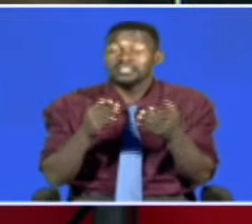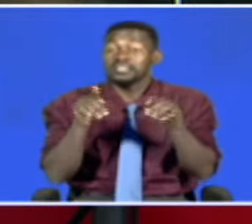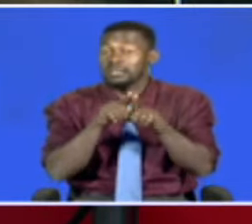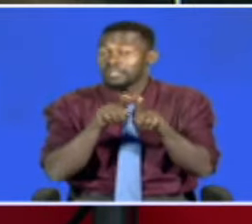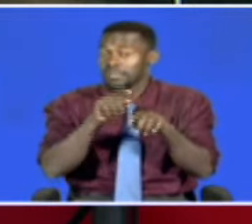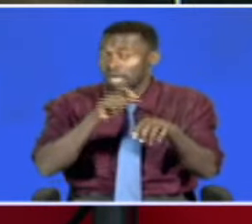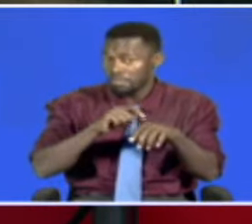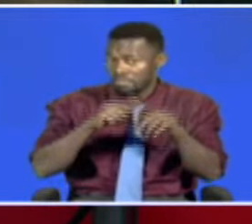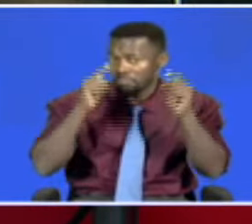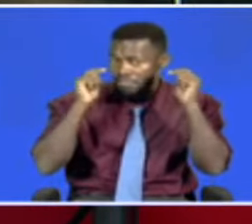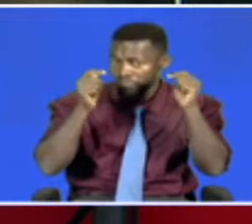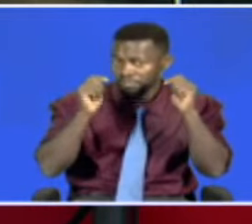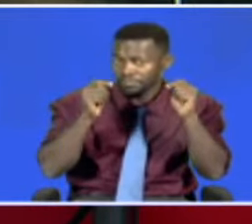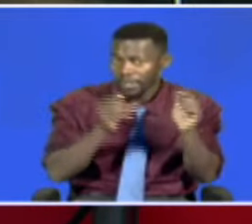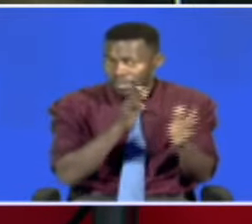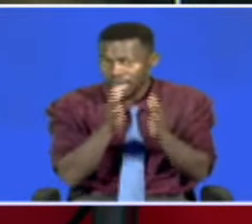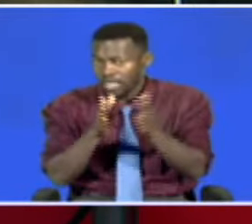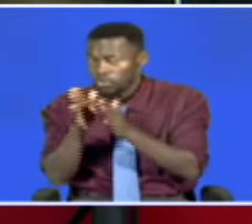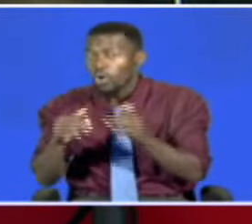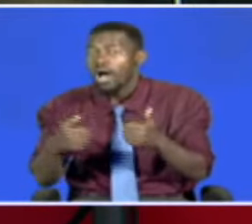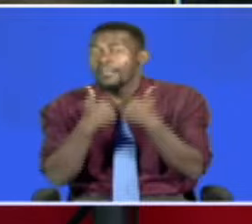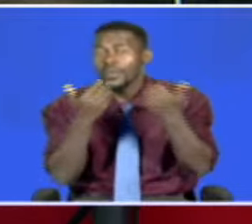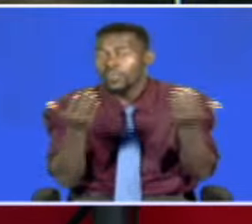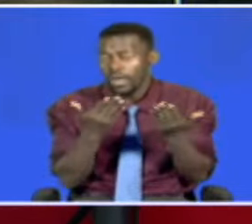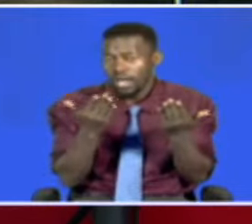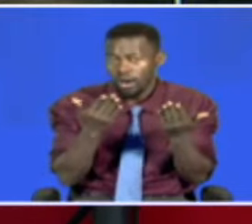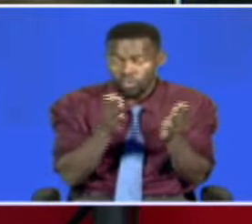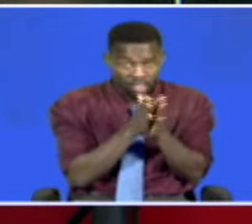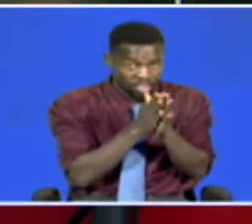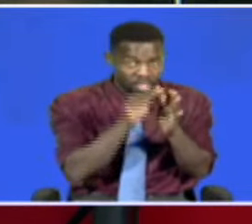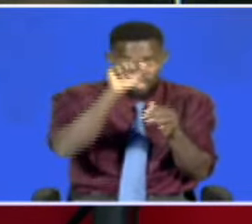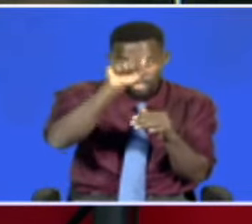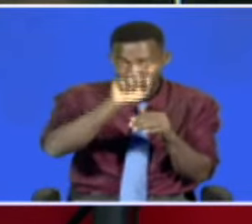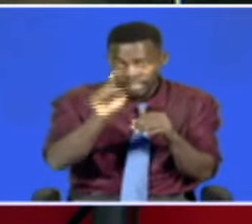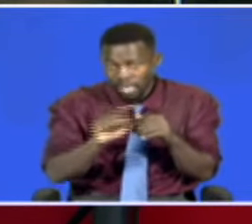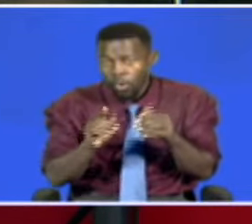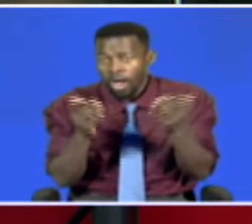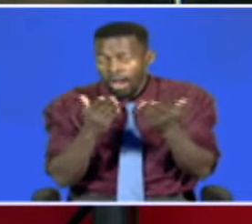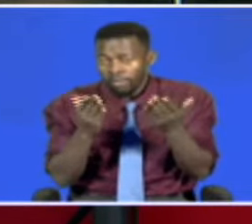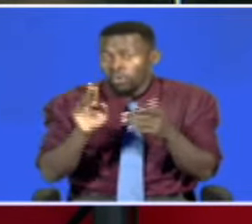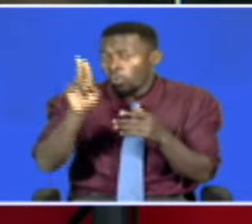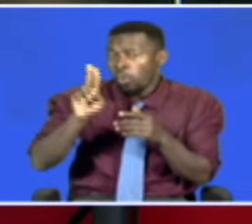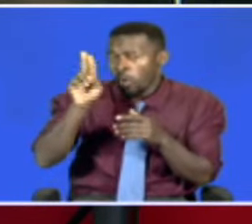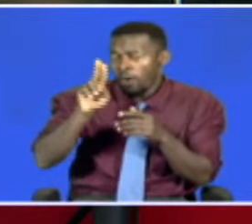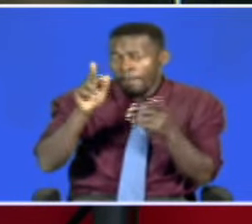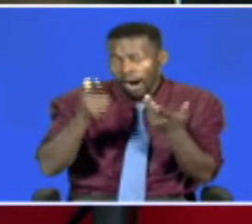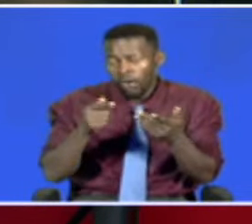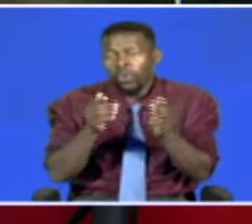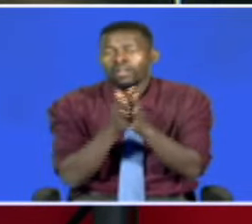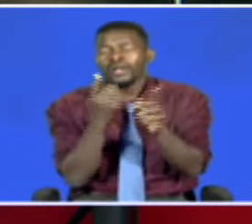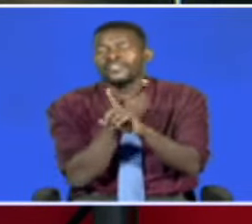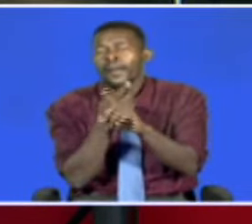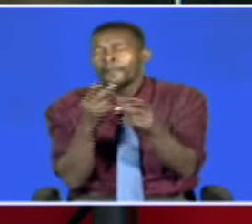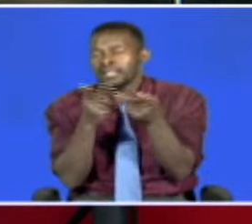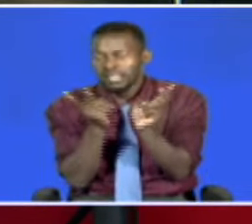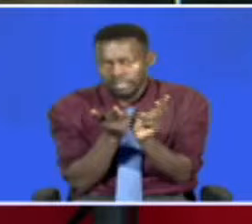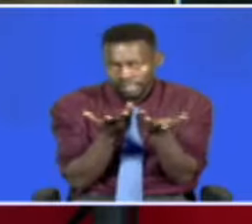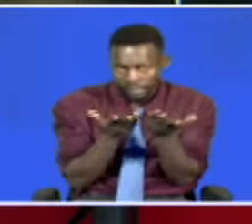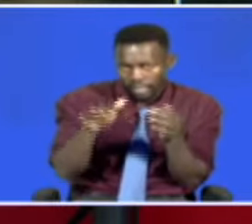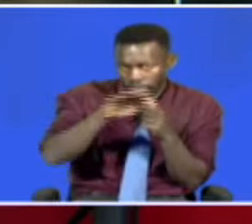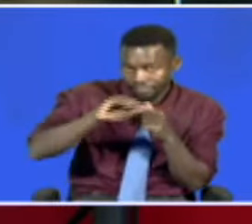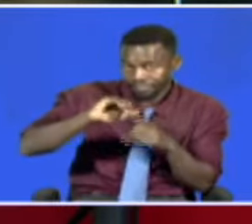baada ya maandamano kupangwa kufanyika na Gen Z katika jiji la Nairobi miongoni mwa maeneo mengine.